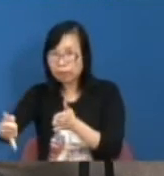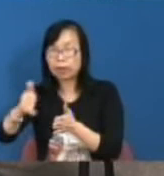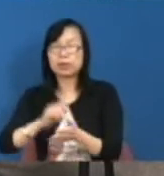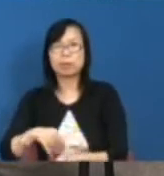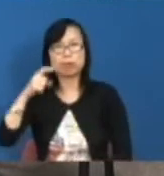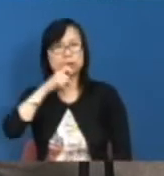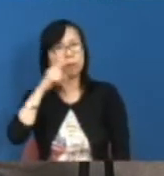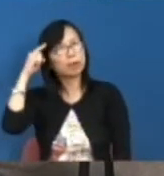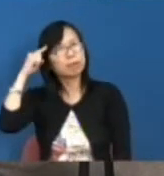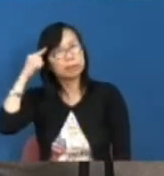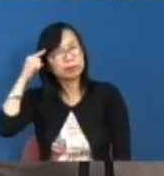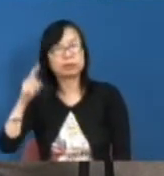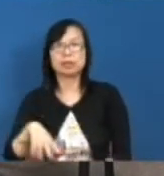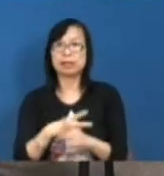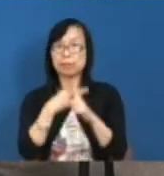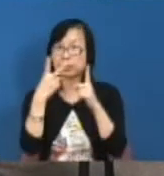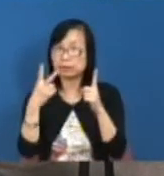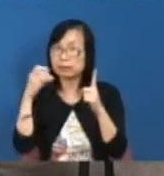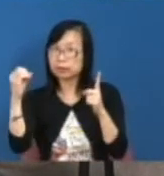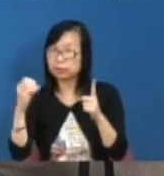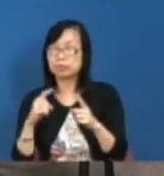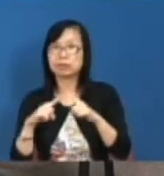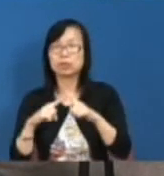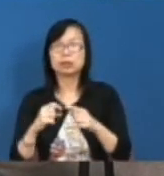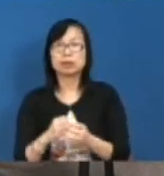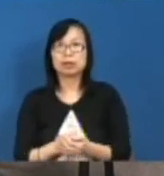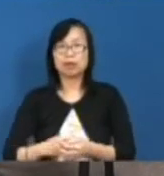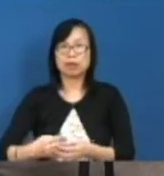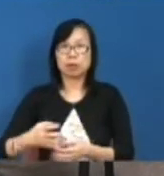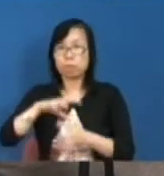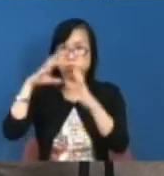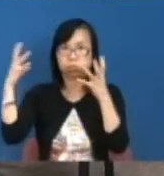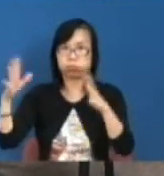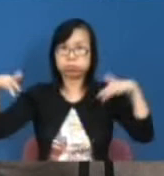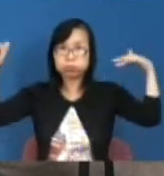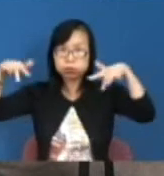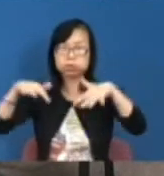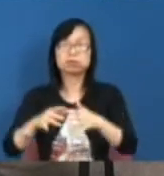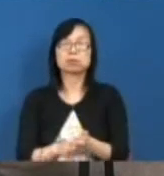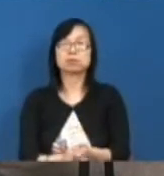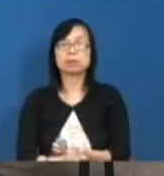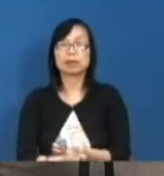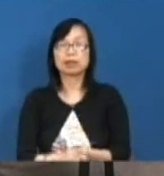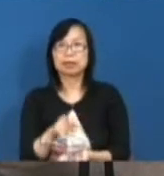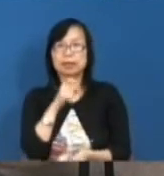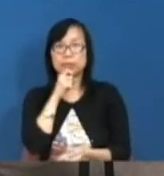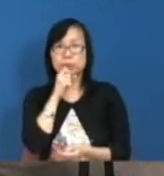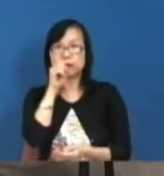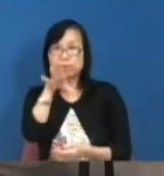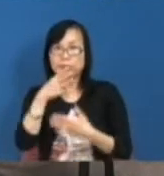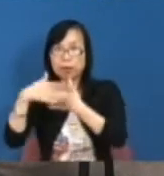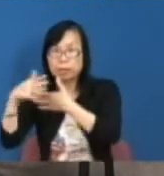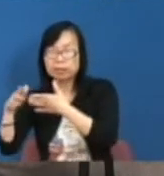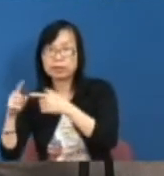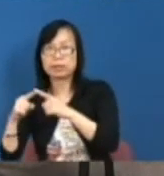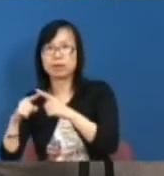諗到120人群情洶湧？你會冇諗過話叫嗰啲人叫出面嘅工作人員扶，